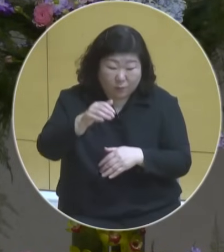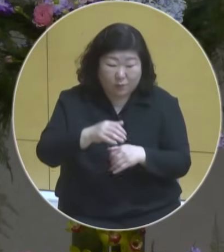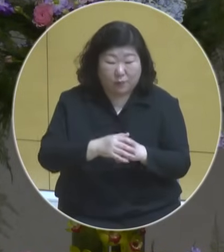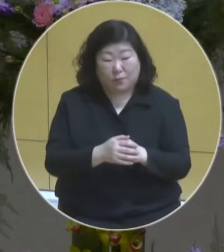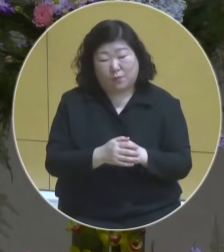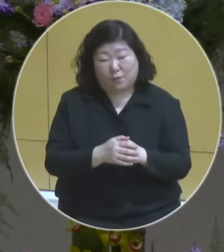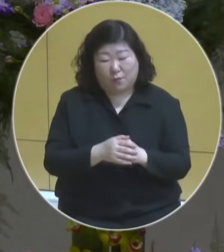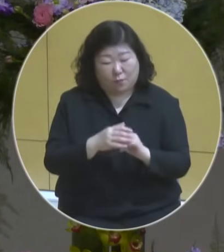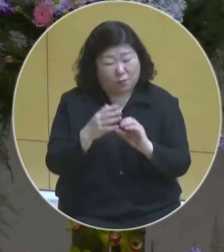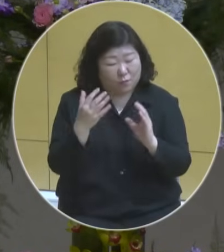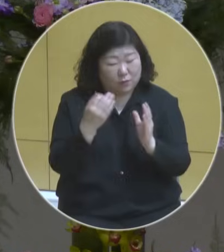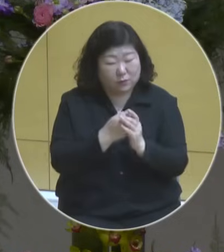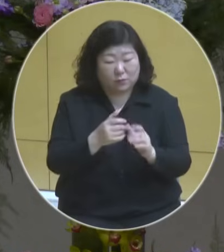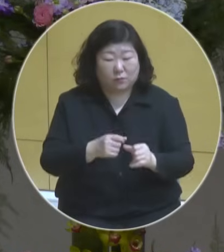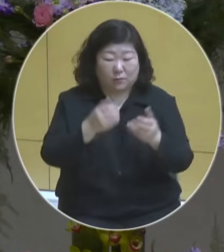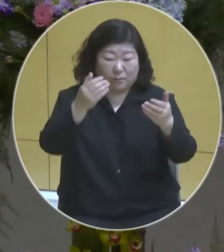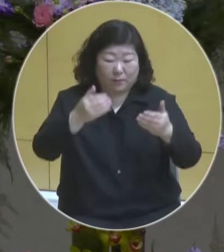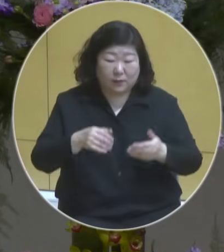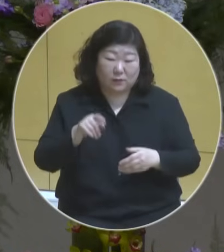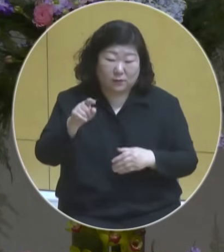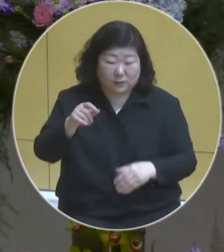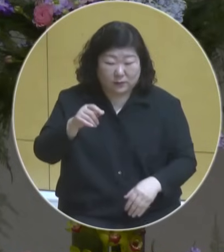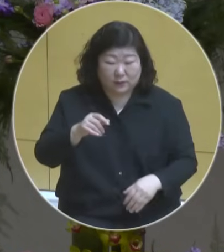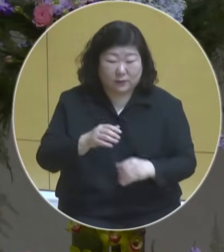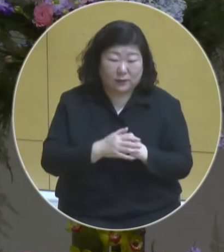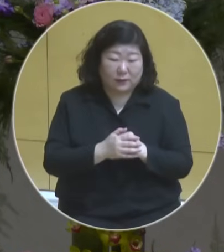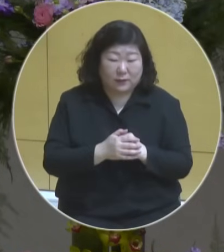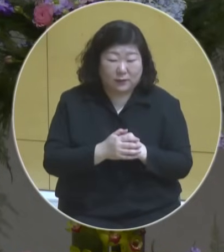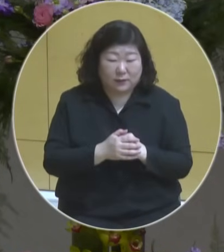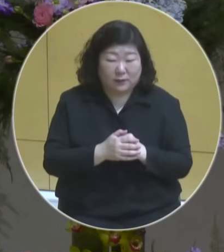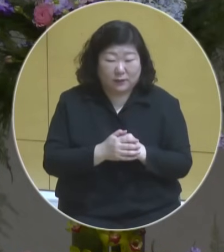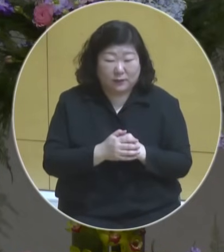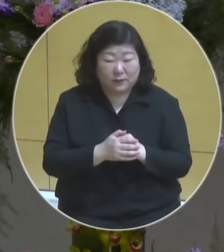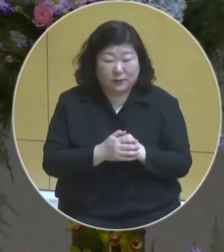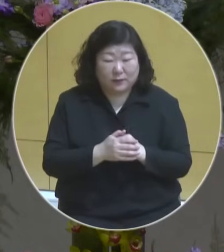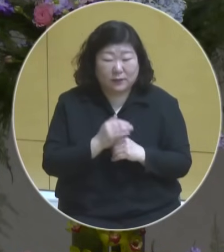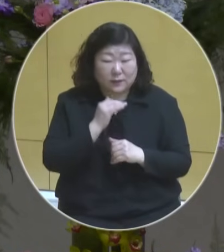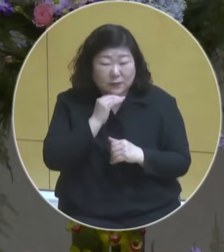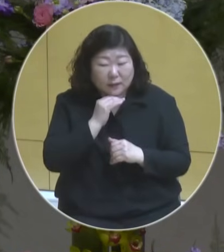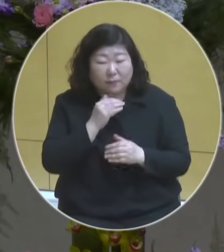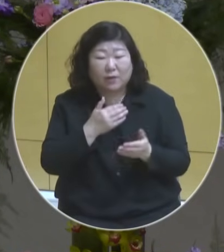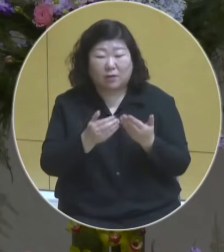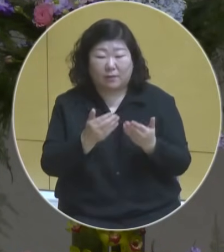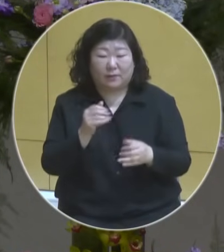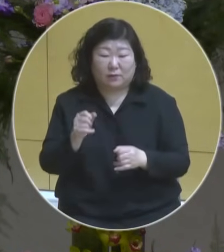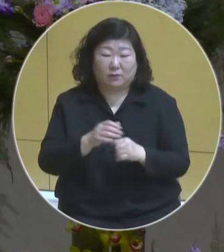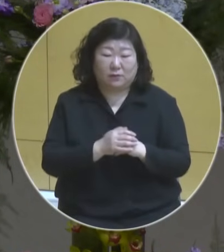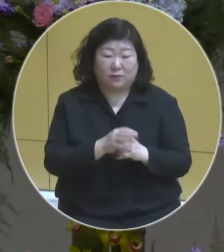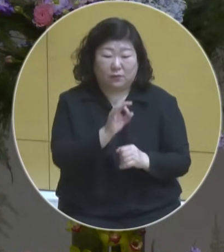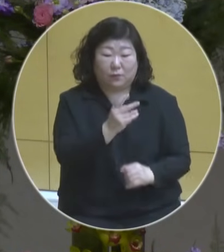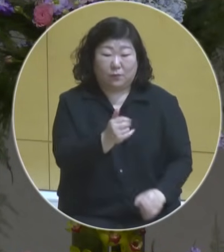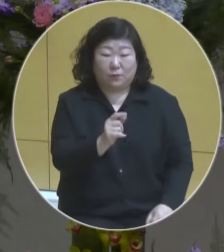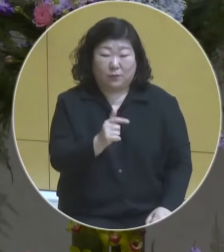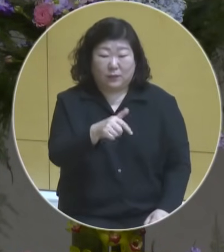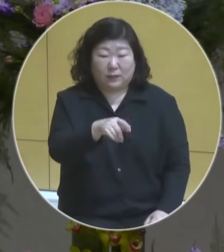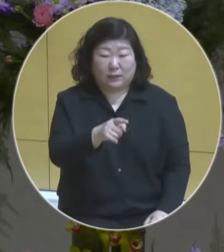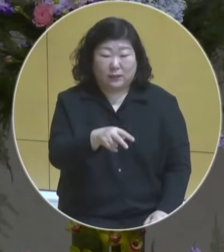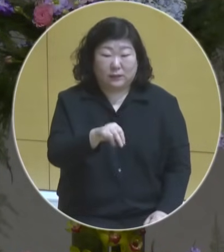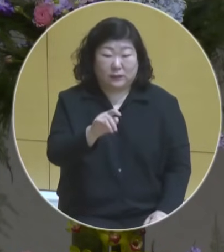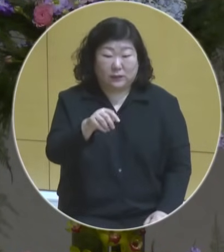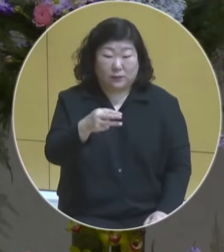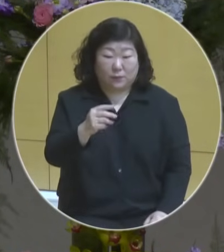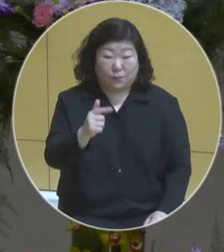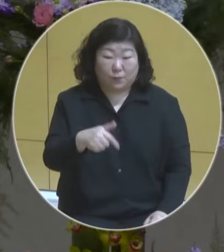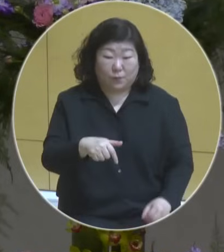구원받는 그 날을 기다리며 경험하는 것입니다 여러분 계시록을 보면 요한계시록 4장에 보면